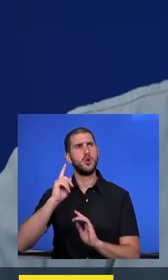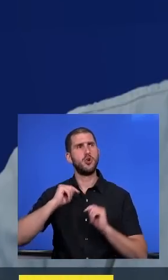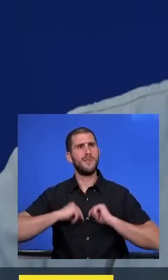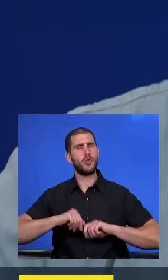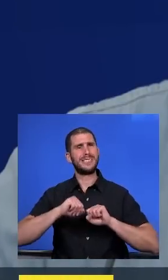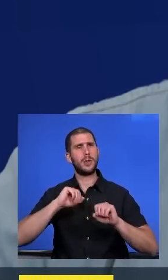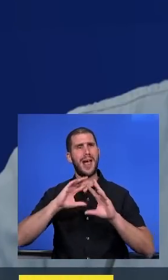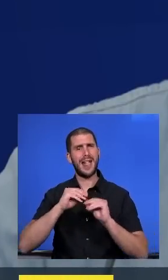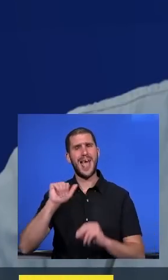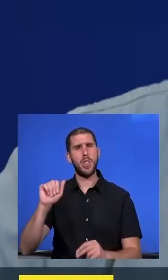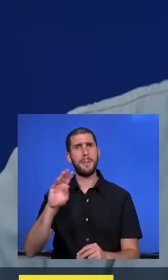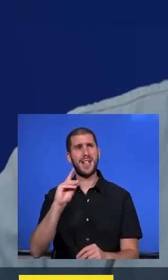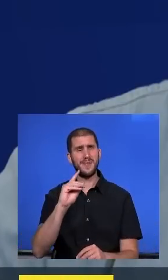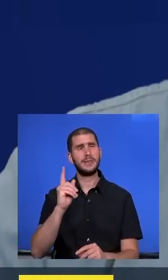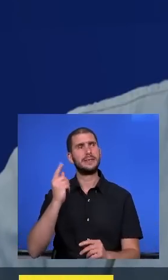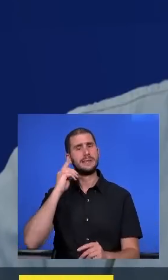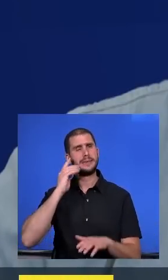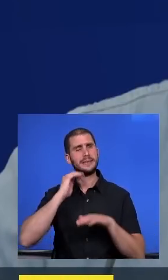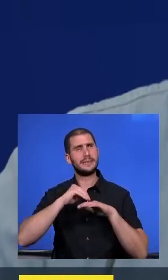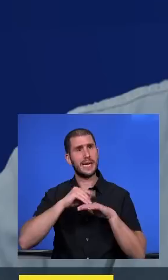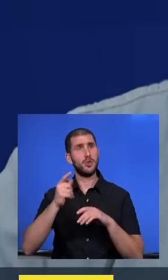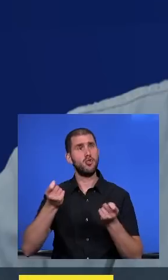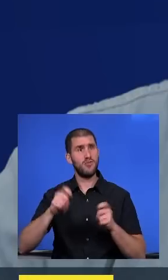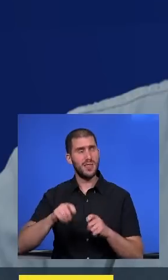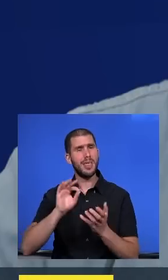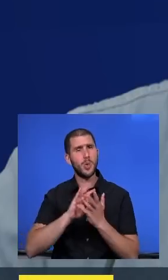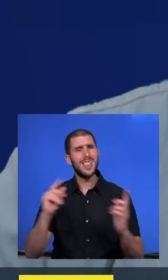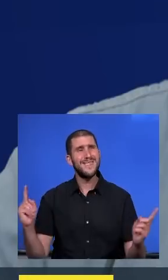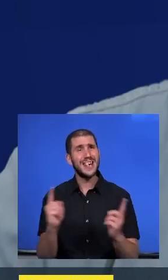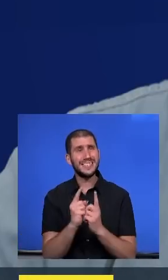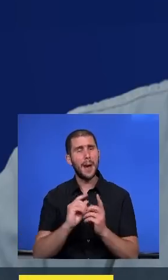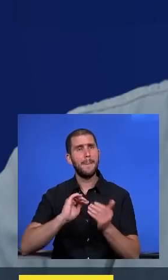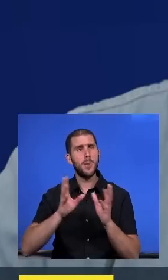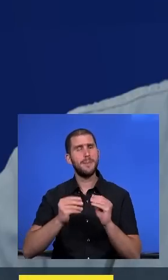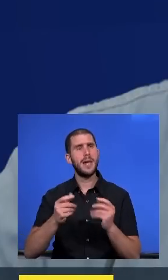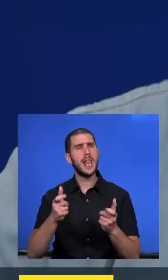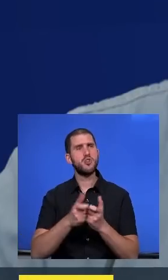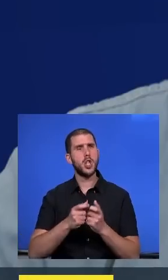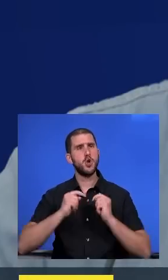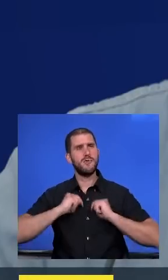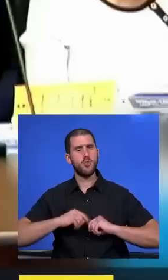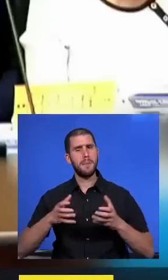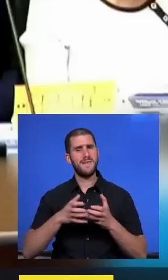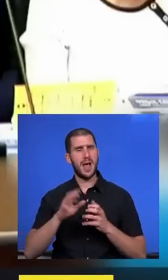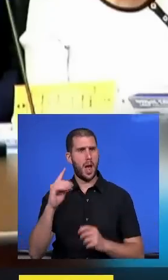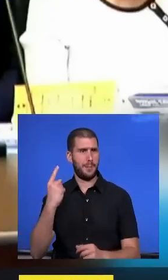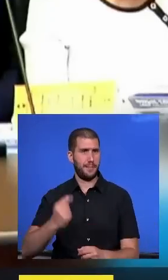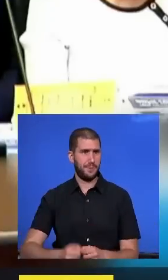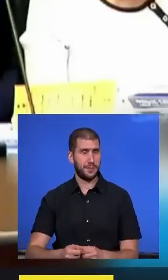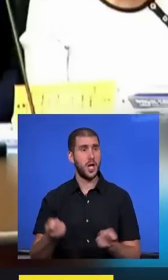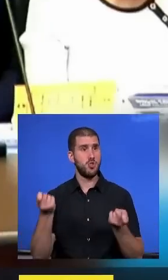הכללית ארנון בר דוד, אשר ציין בפניו כי השביתה הנקודתית והקצרה מתואמת עם לשכת יושב ראש המפלגה.